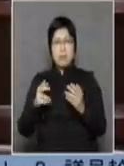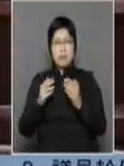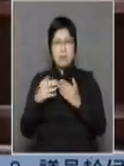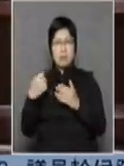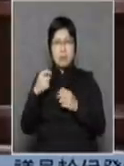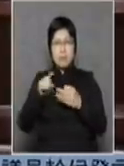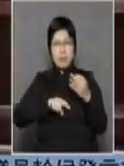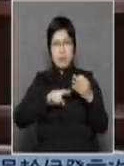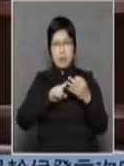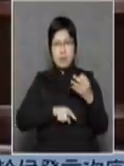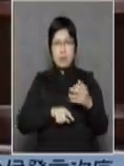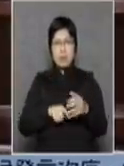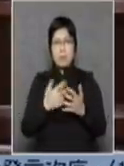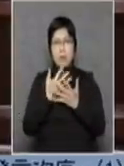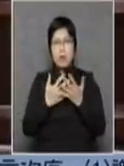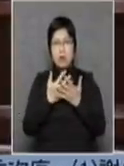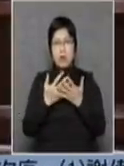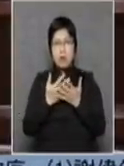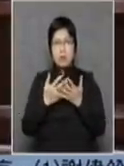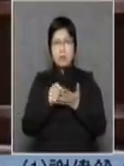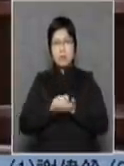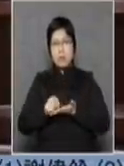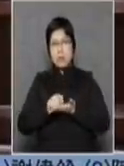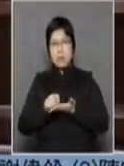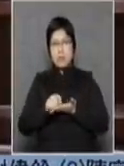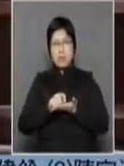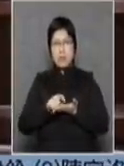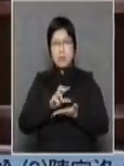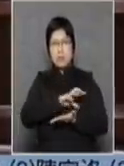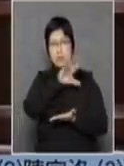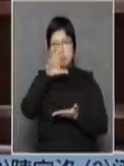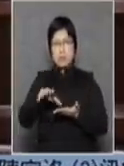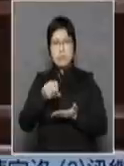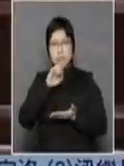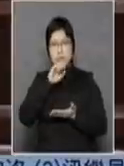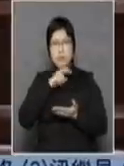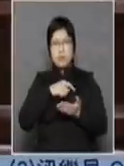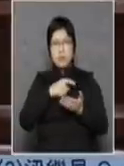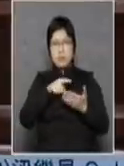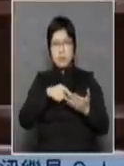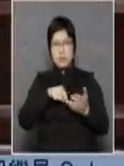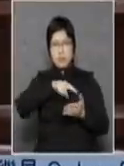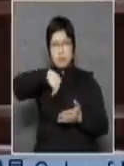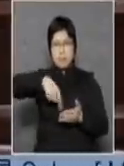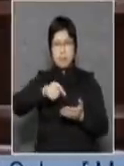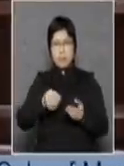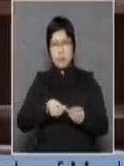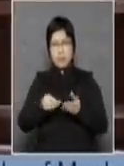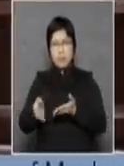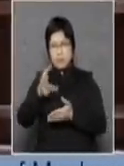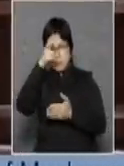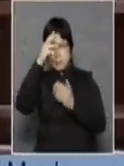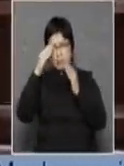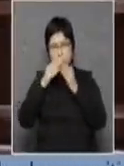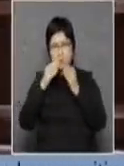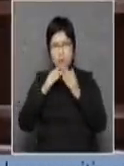呢就喺個網誌就回應，佢就話呢，我引述呢，若將勾地表用地撥作公營房屋發展，